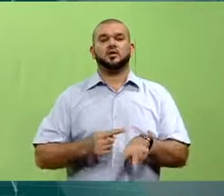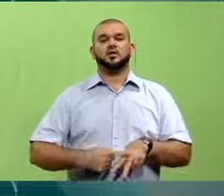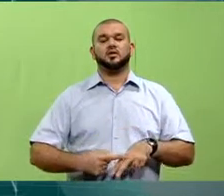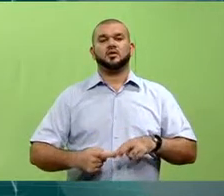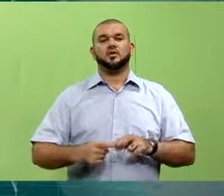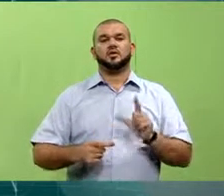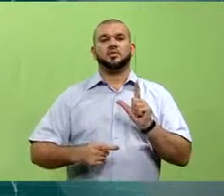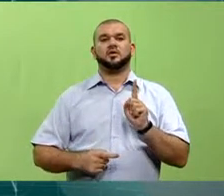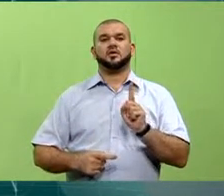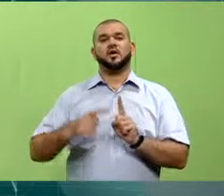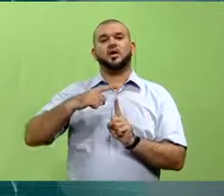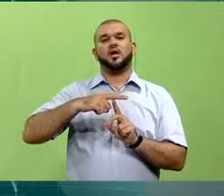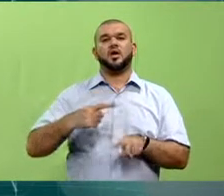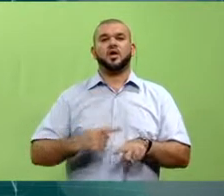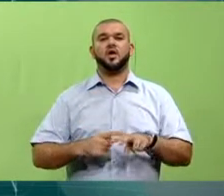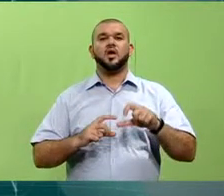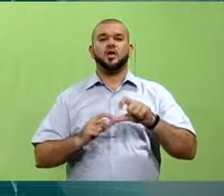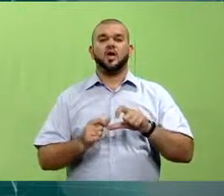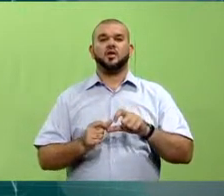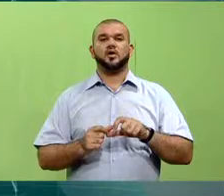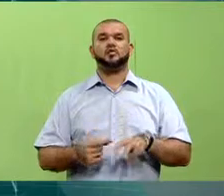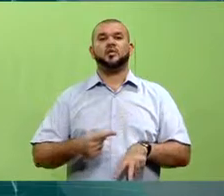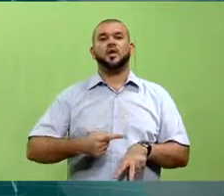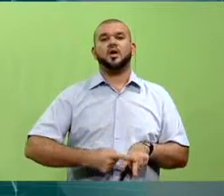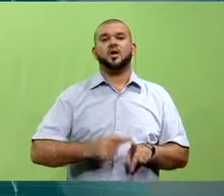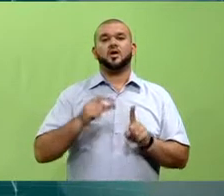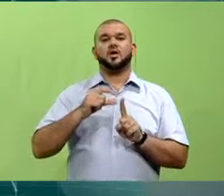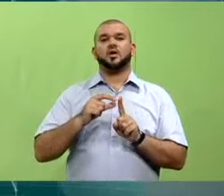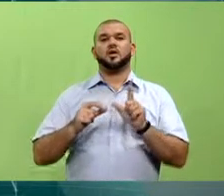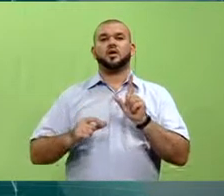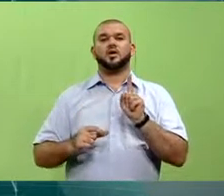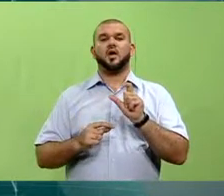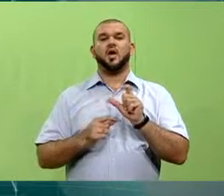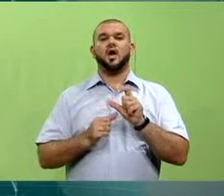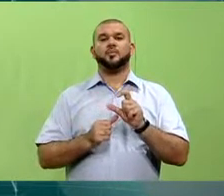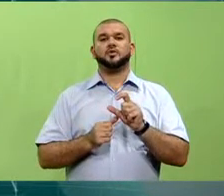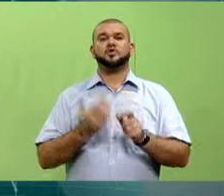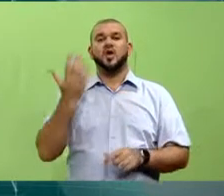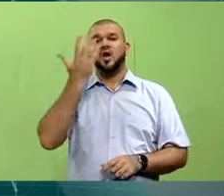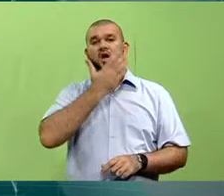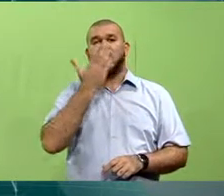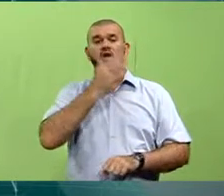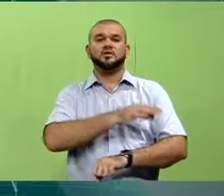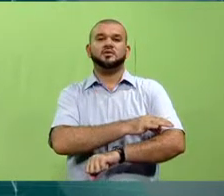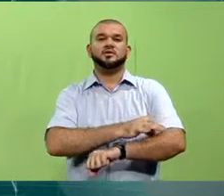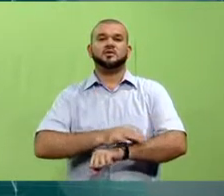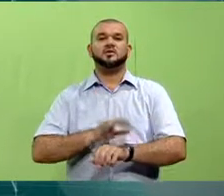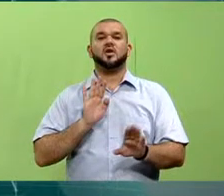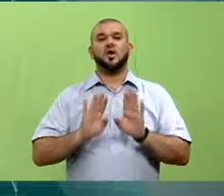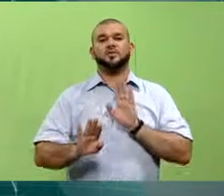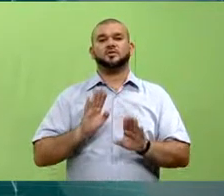açılmasının Lefke'nin çıkmaz sokak görüntüsünü sileceğini kaydederek, bunun ilk